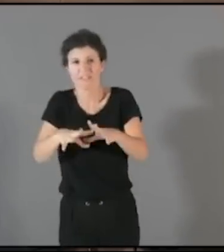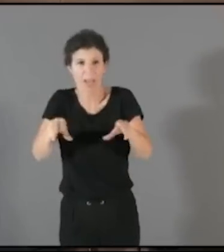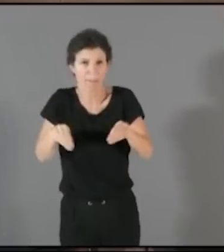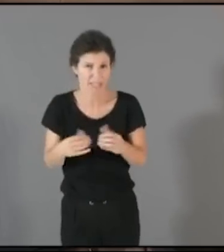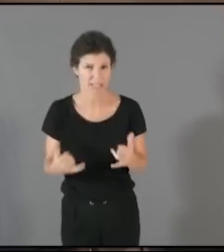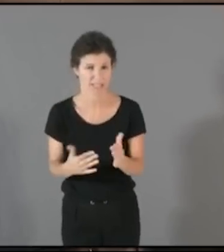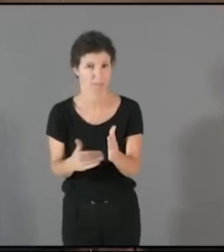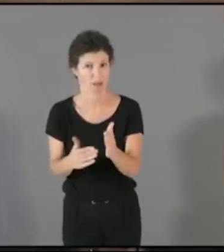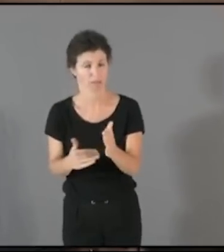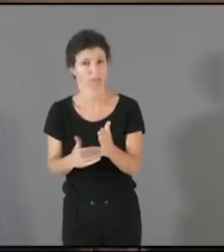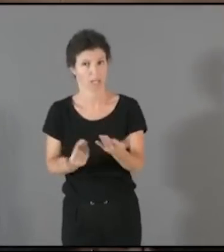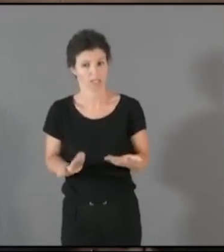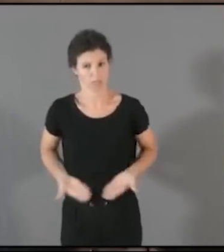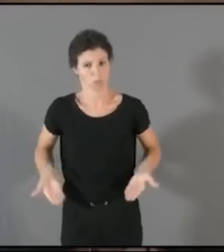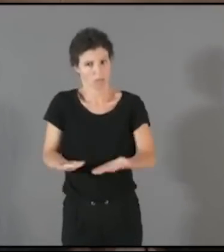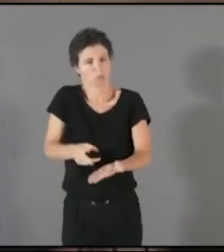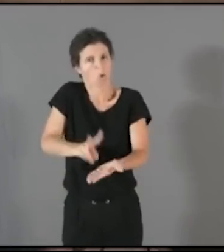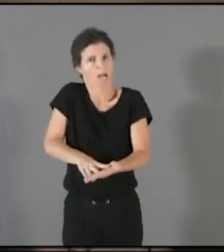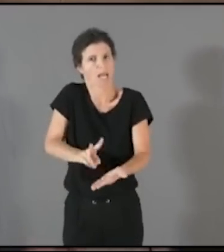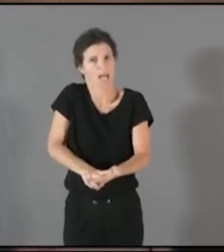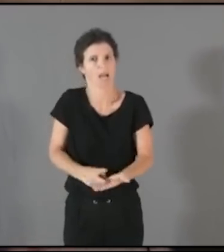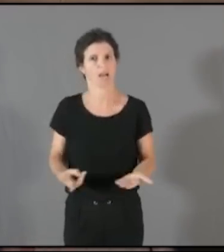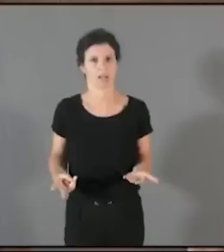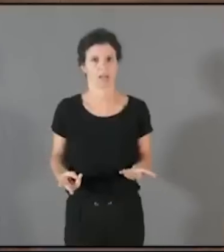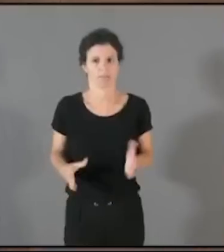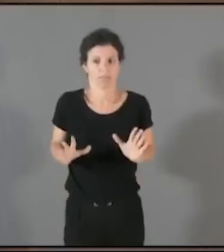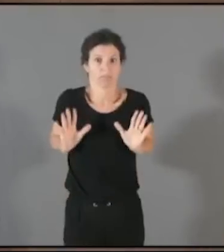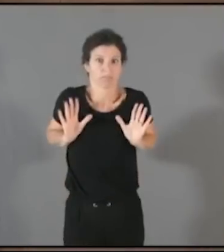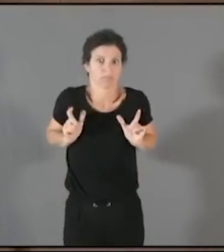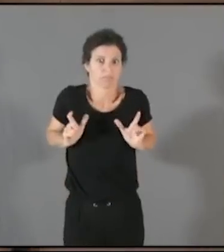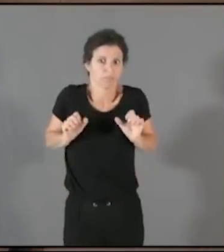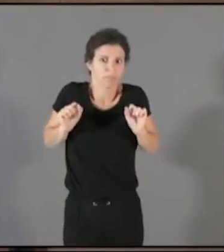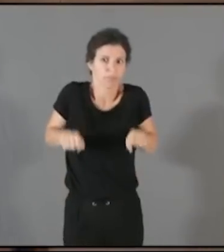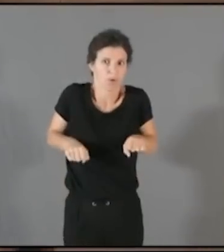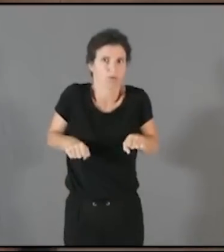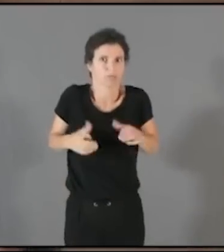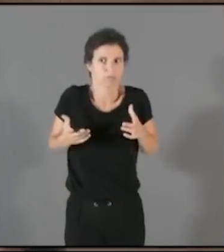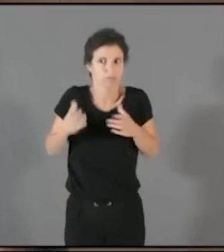les moyens, et je dirais les moyens humains, d'être hébergées par leur famille.